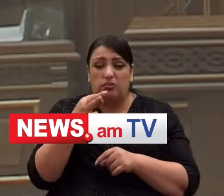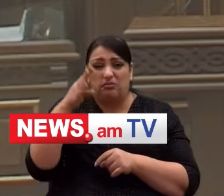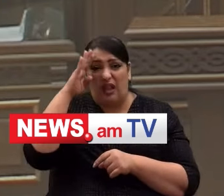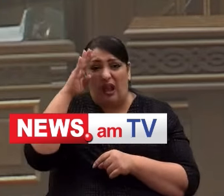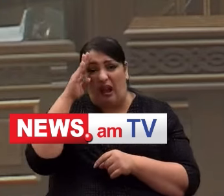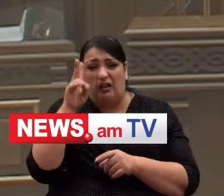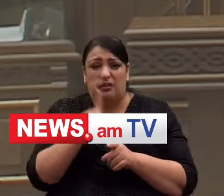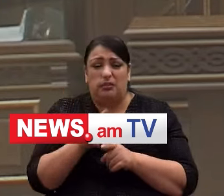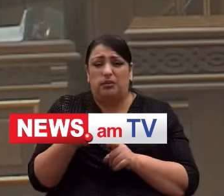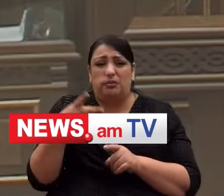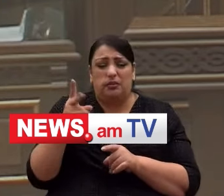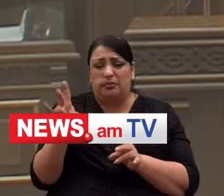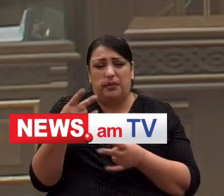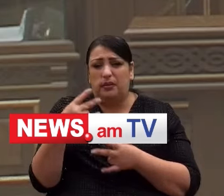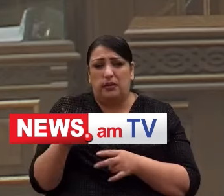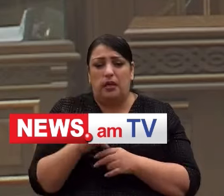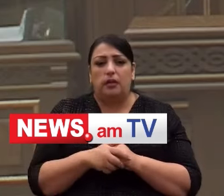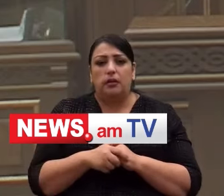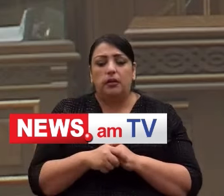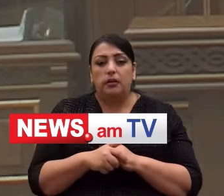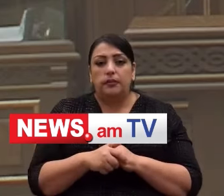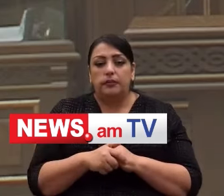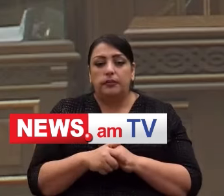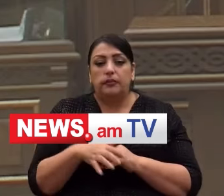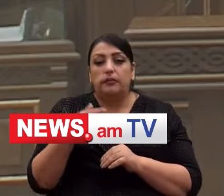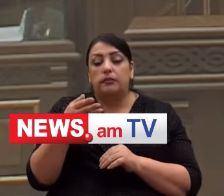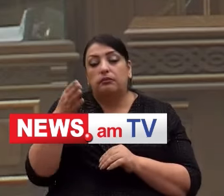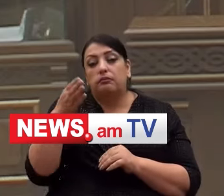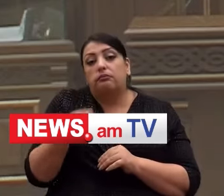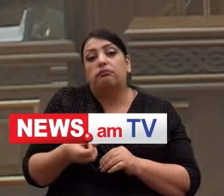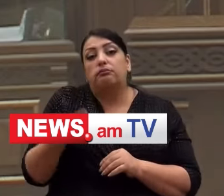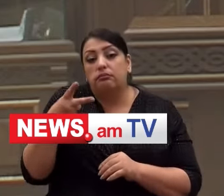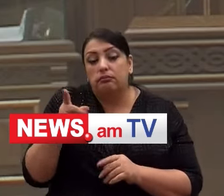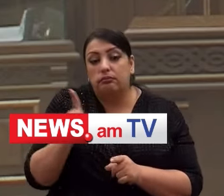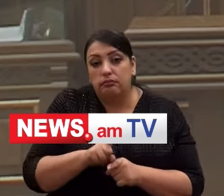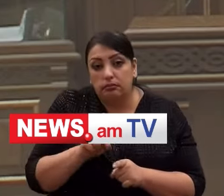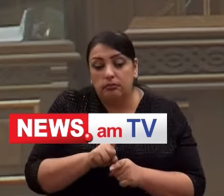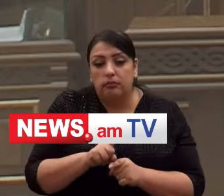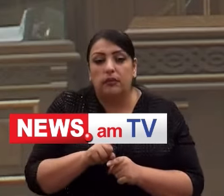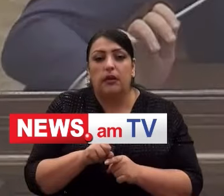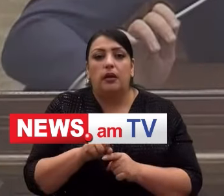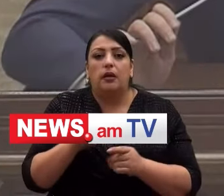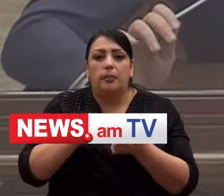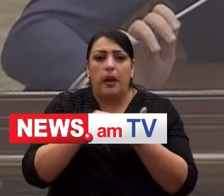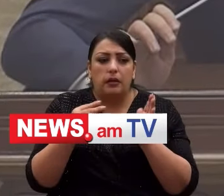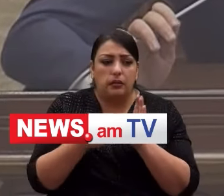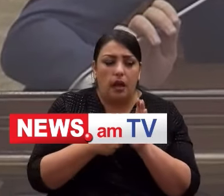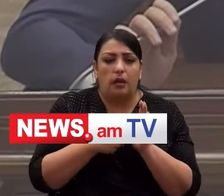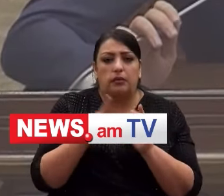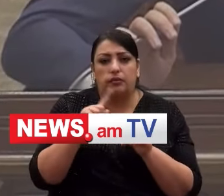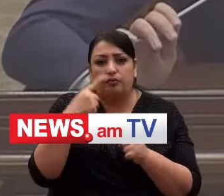ընթացքով քննարկումները գնում են։ Սրա իմաստը ո՞րն է։ Տղայականը ազդարարման համակարգին գործ տալ ասելն